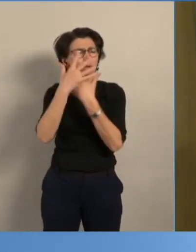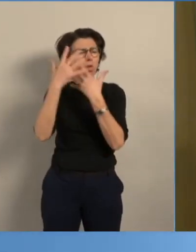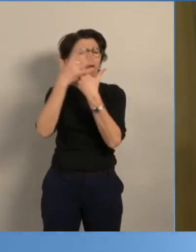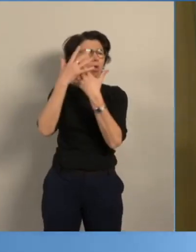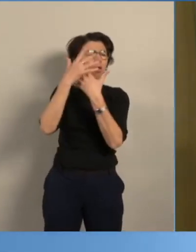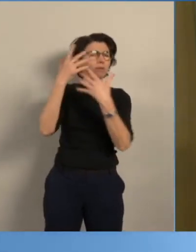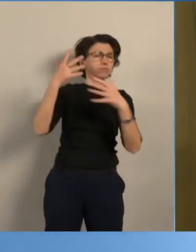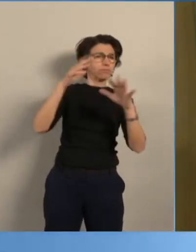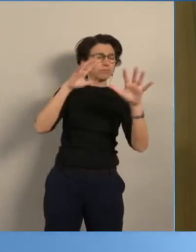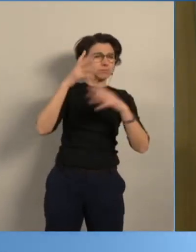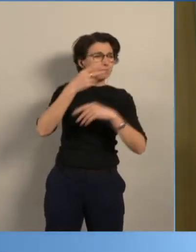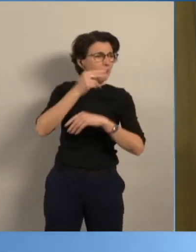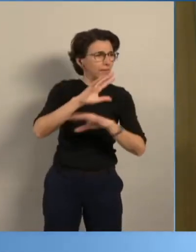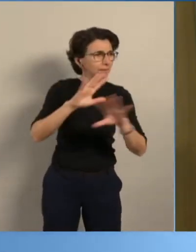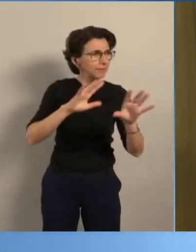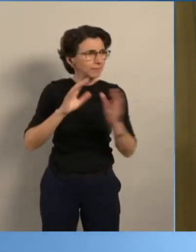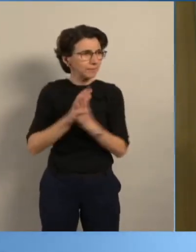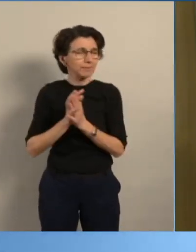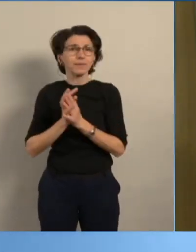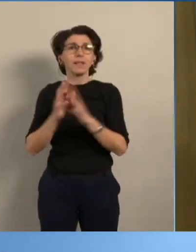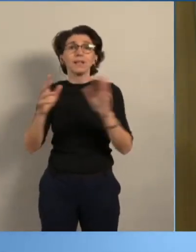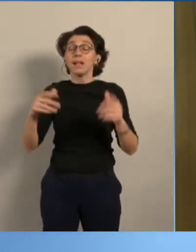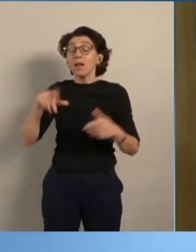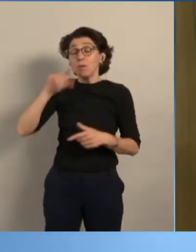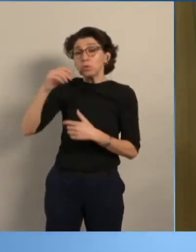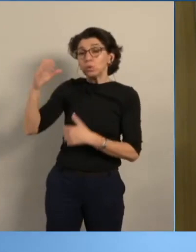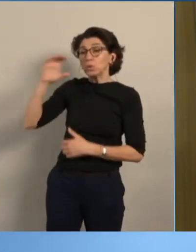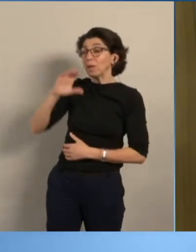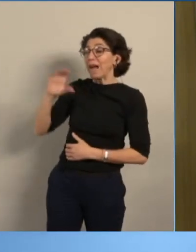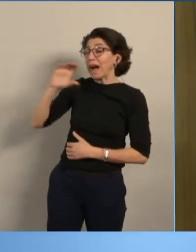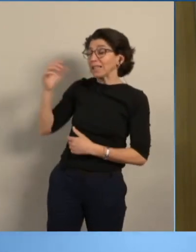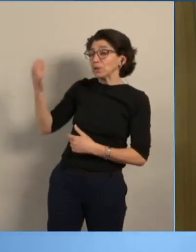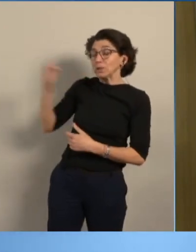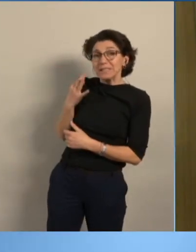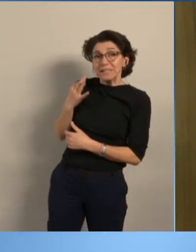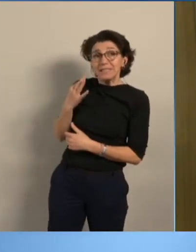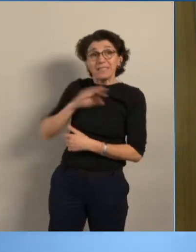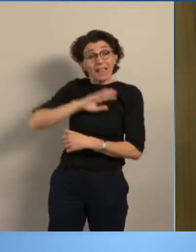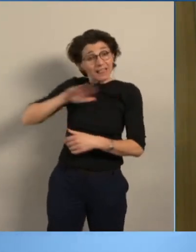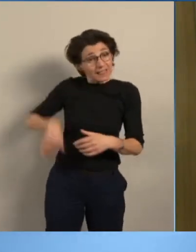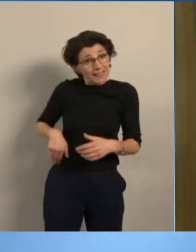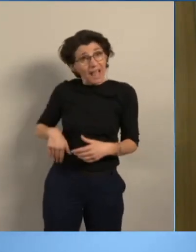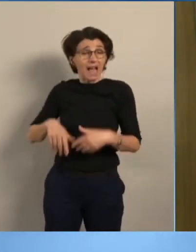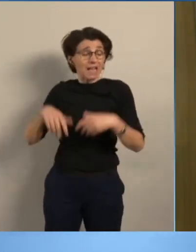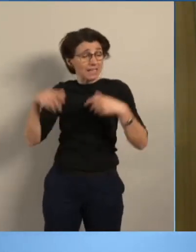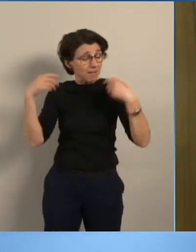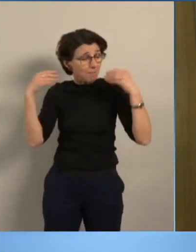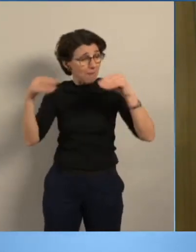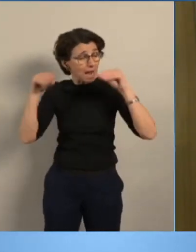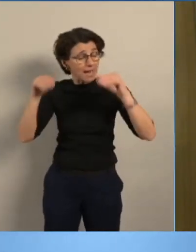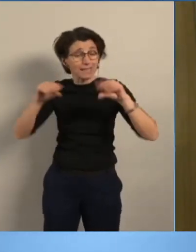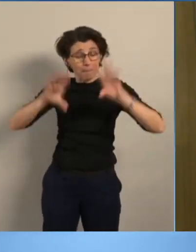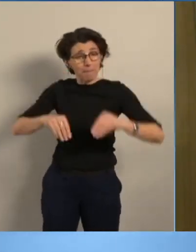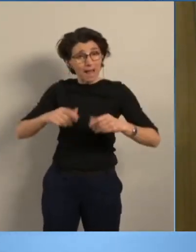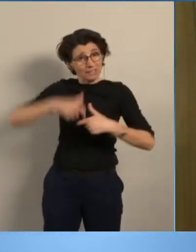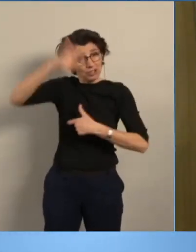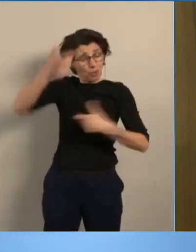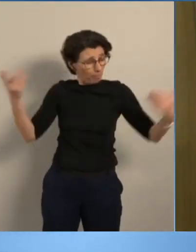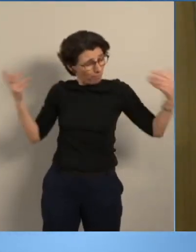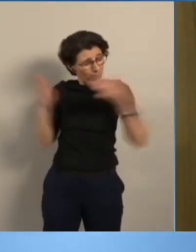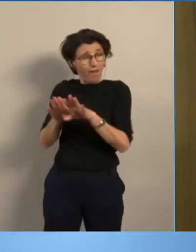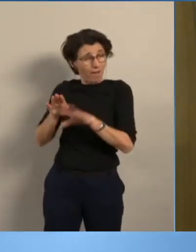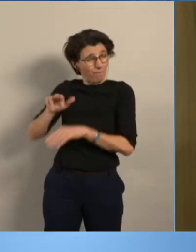grave. Alain Carignan le mentionnait à l'instant, le dernier commerce de la place des Géants va fermer. Vous avez tué la